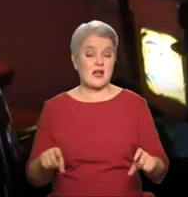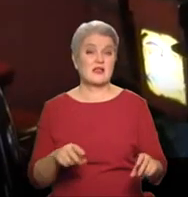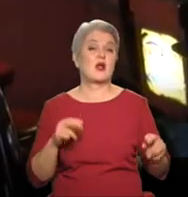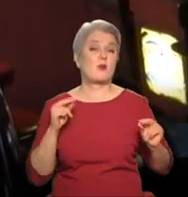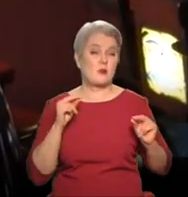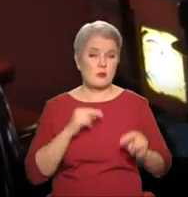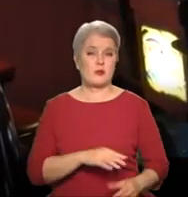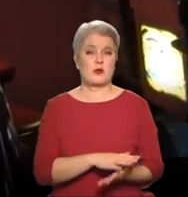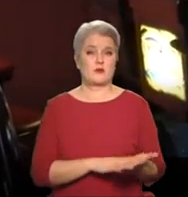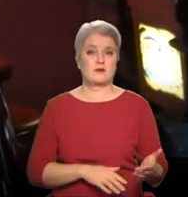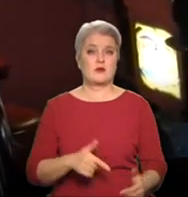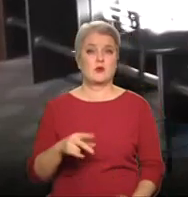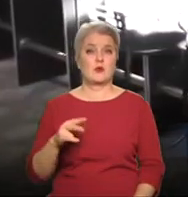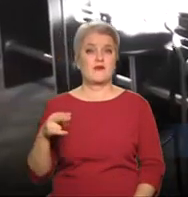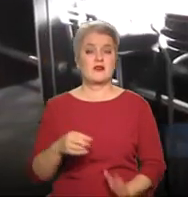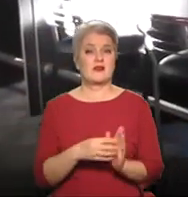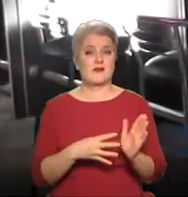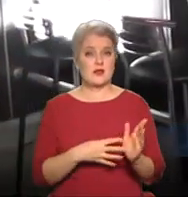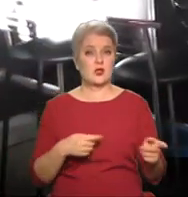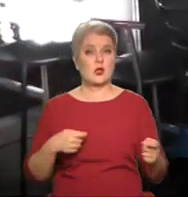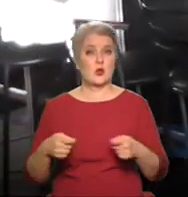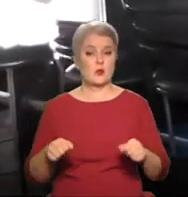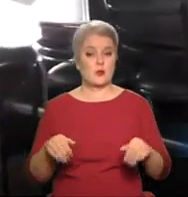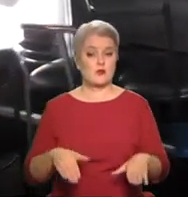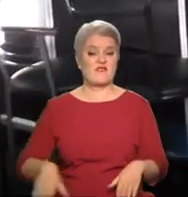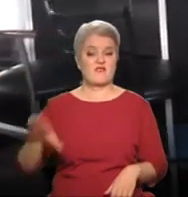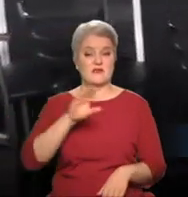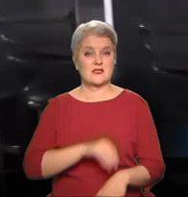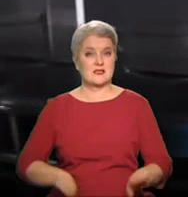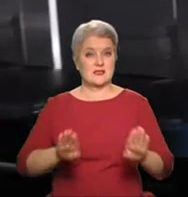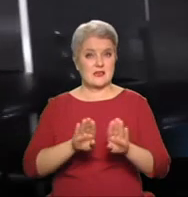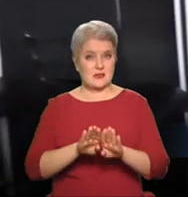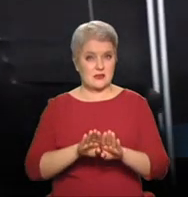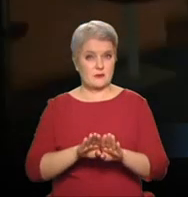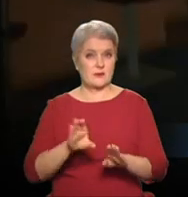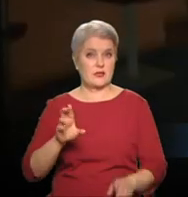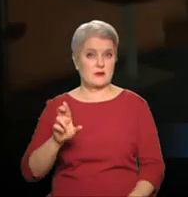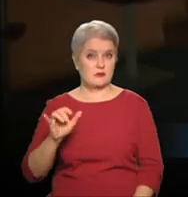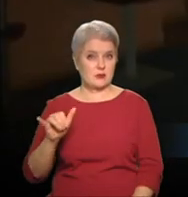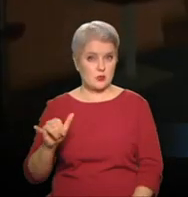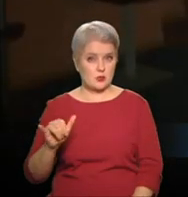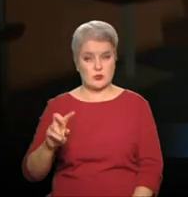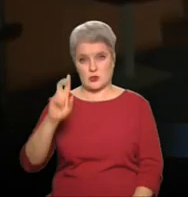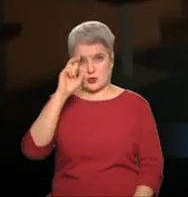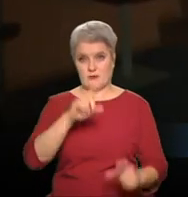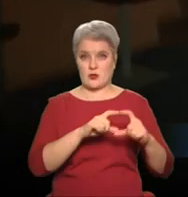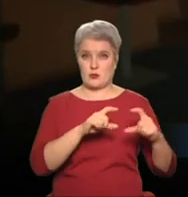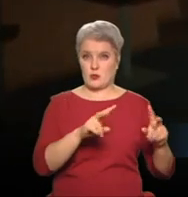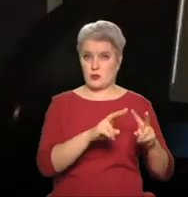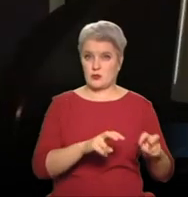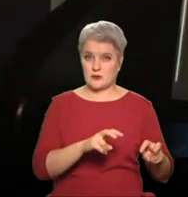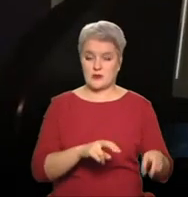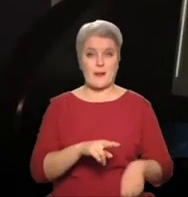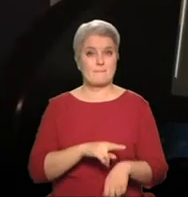грудні 2019-го уряд постановив їх усіх закрити. Тоді Служба безпеки України, Державне бюро розслідувань та поліція